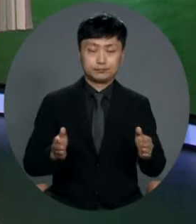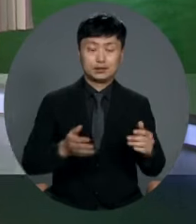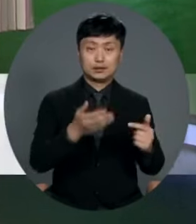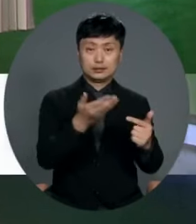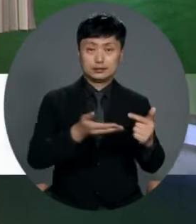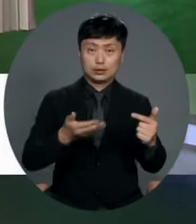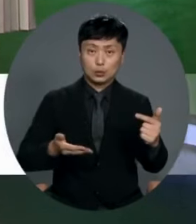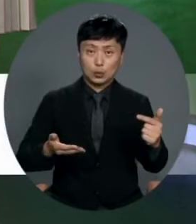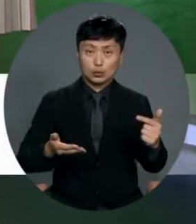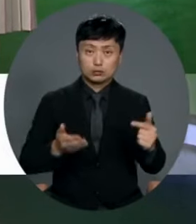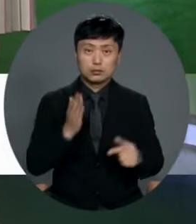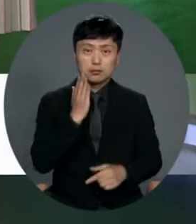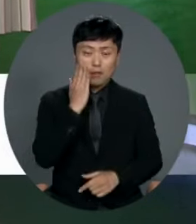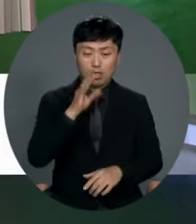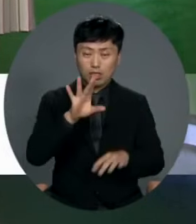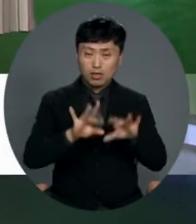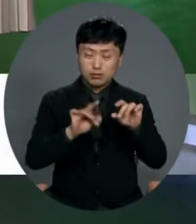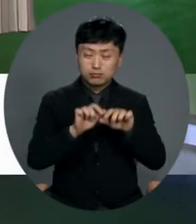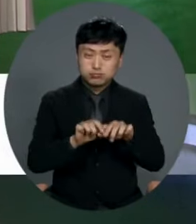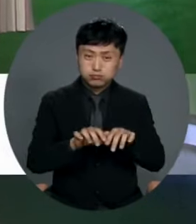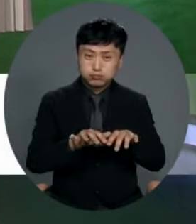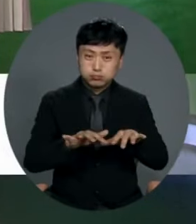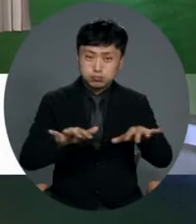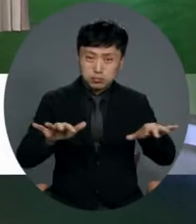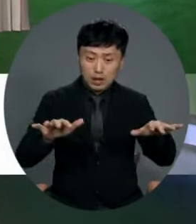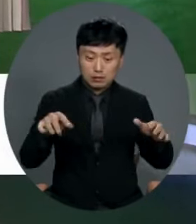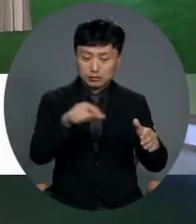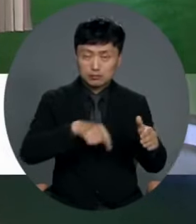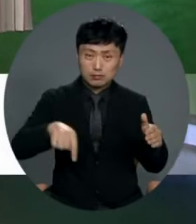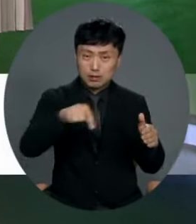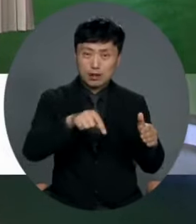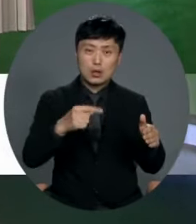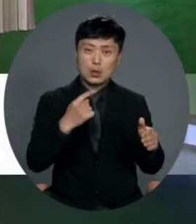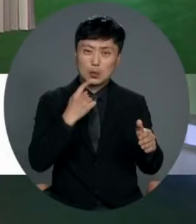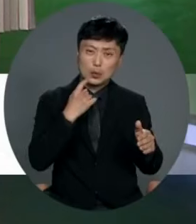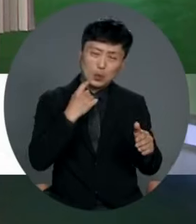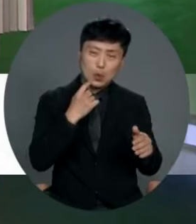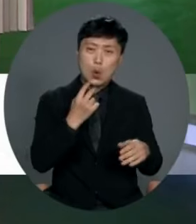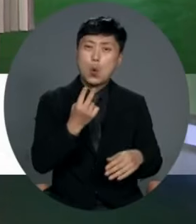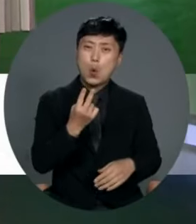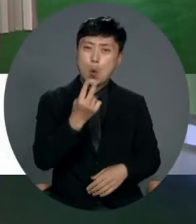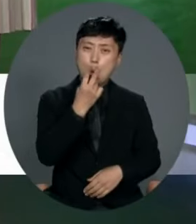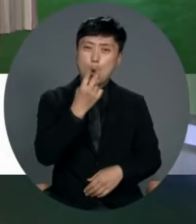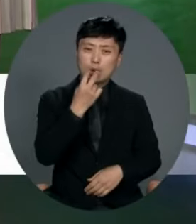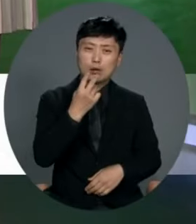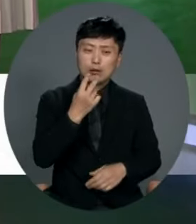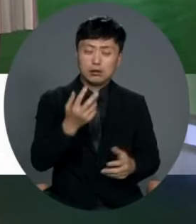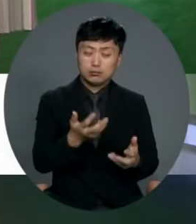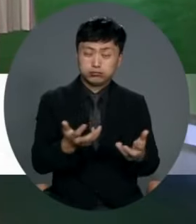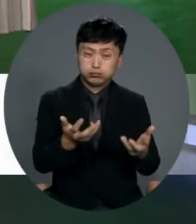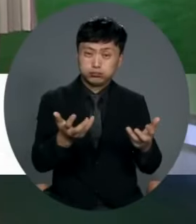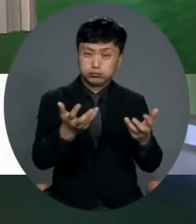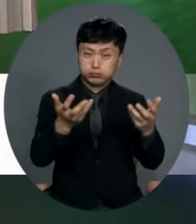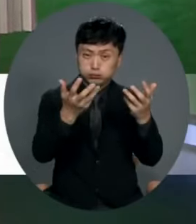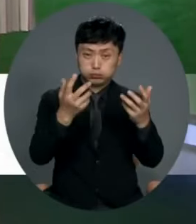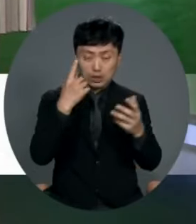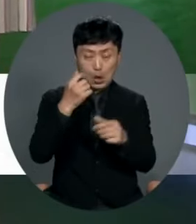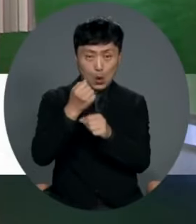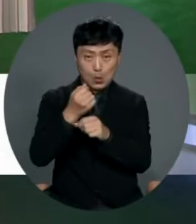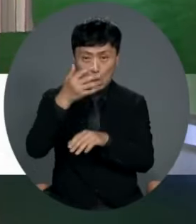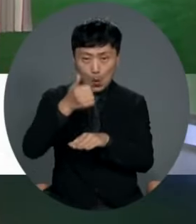낙동강의 심각한 녹조 현상으로 유해 남세균이 만드는 녹조 독소가 공기 중에 떠다닌다는 사실이 연구